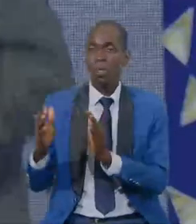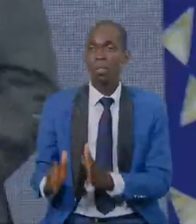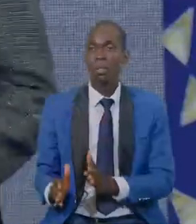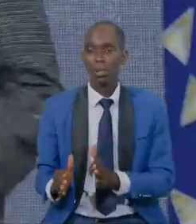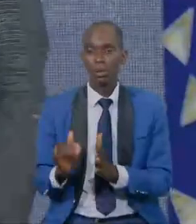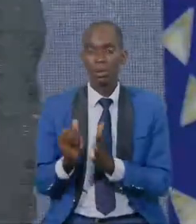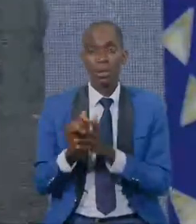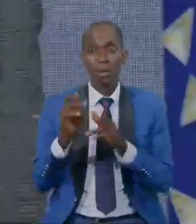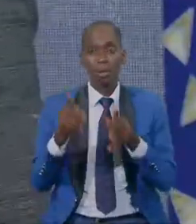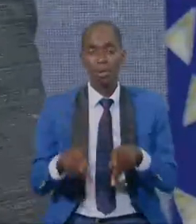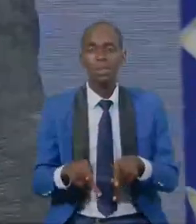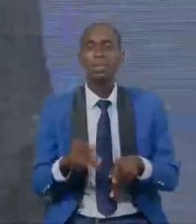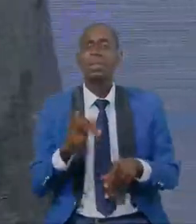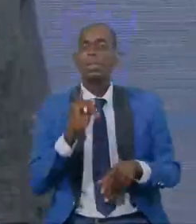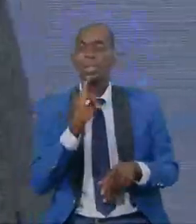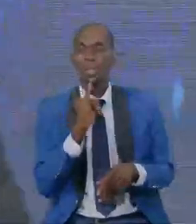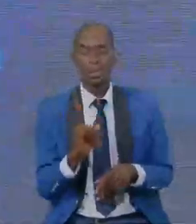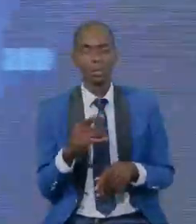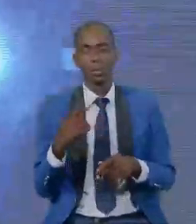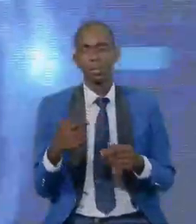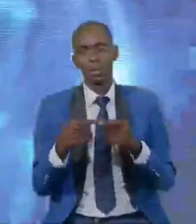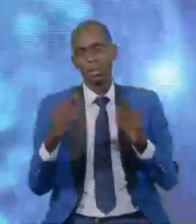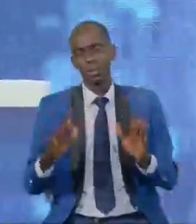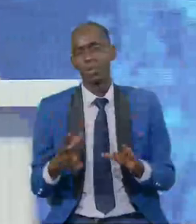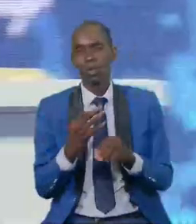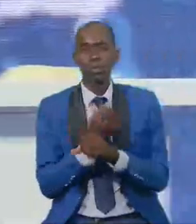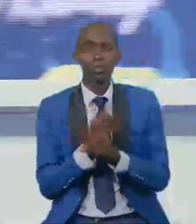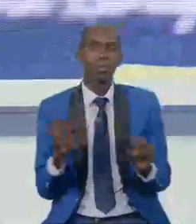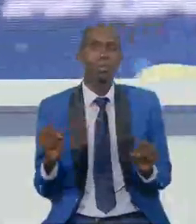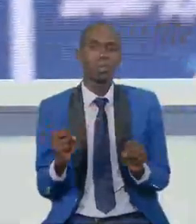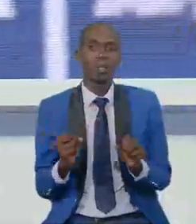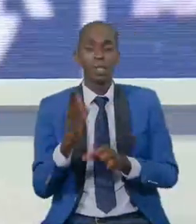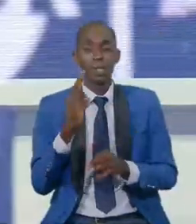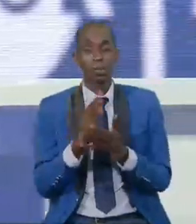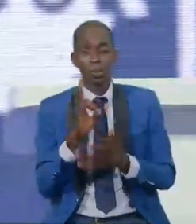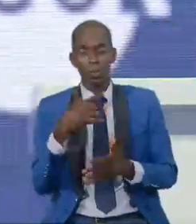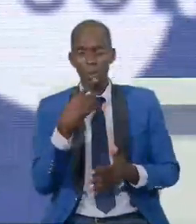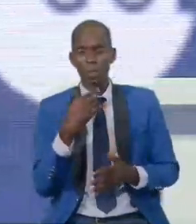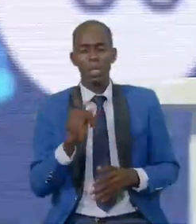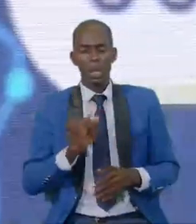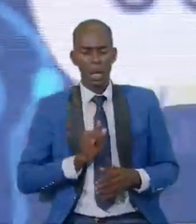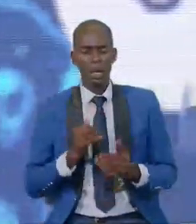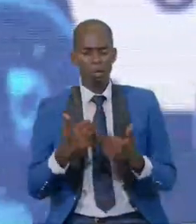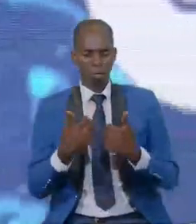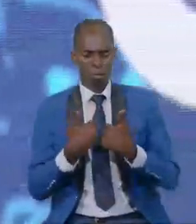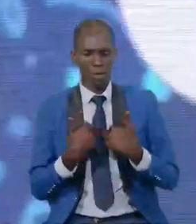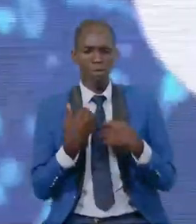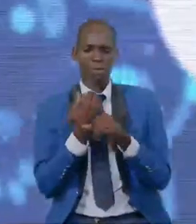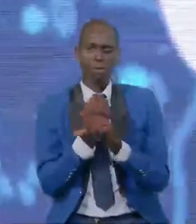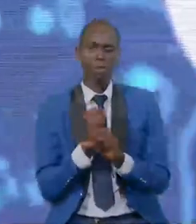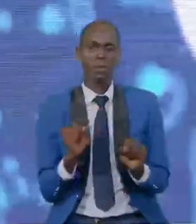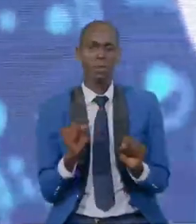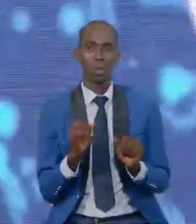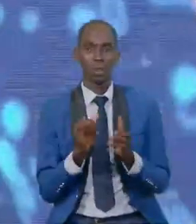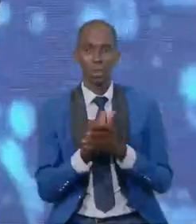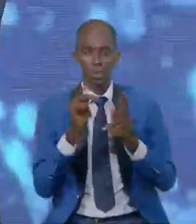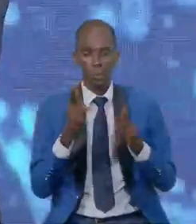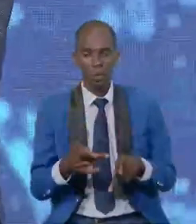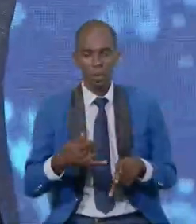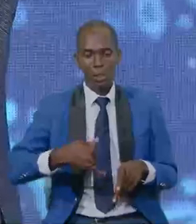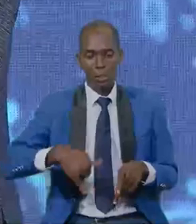voisin, ce n'est pas l'évidence du salut. If somebody says, I have salvation, si quelqu'un dit que je suis sauvé, and he's still drinking,